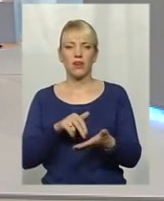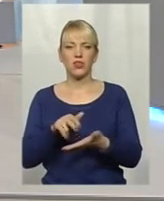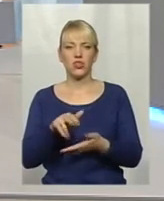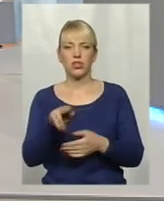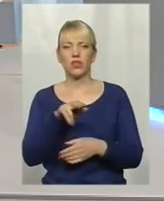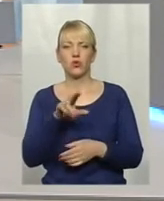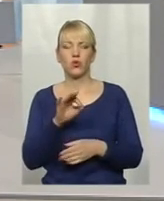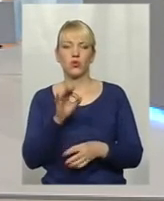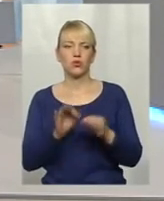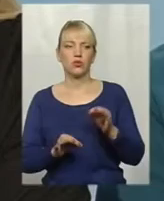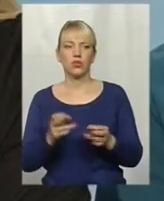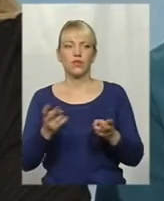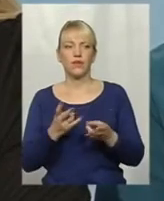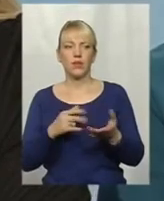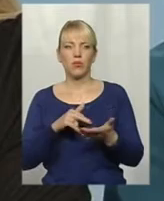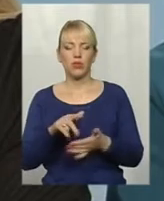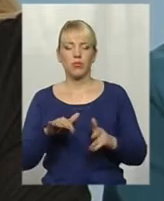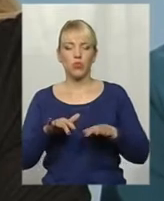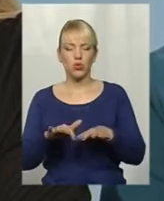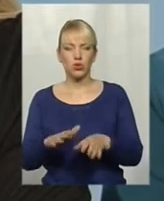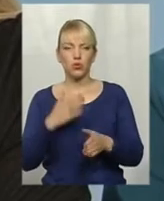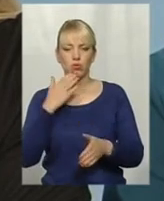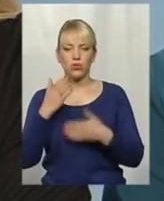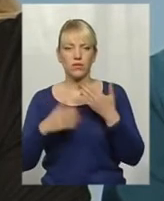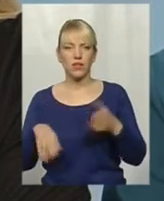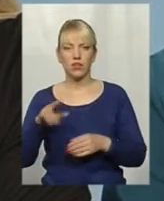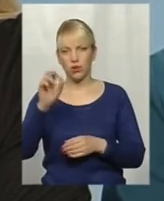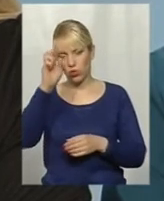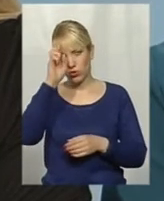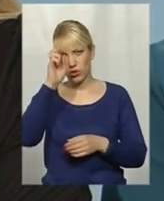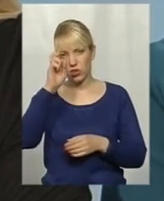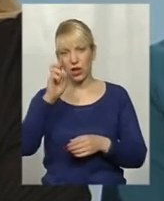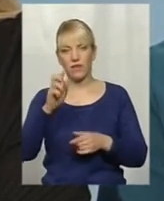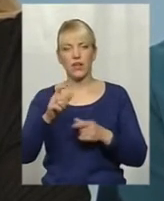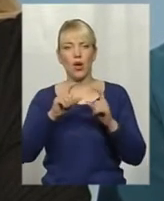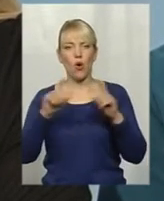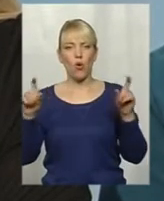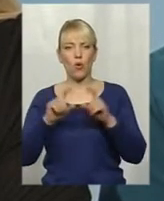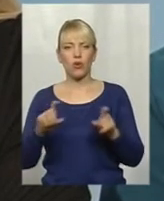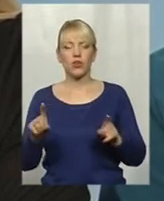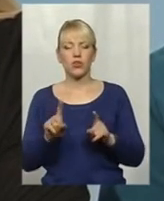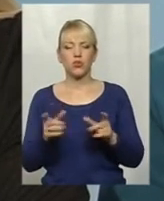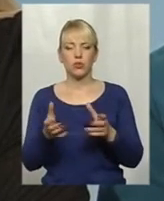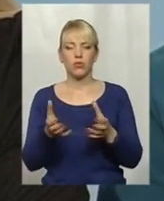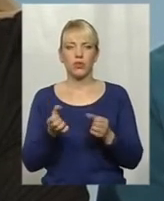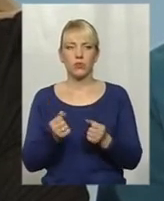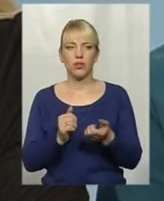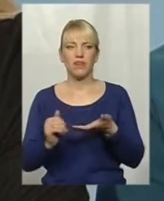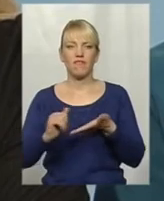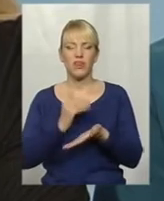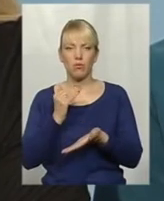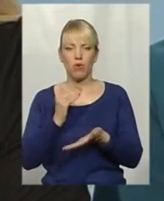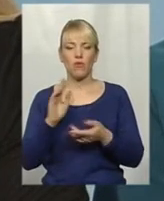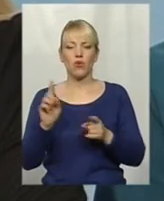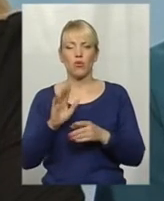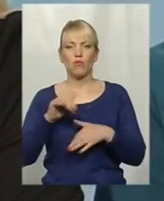треба пройти процедуру там звернення до органів державної влади, навіть для того, щоб отримати відмову, яку потім оскаржити.